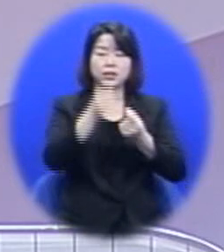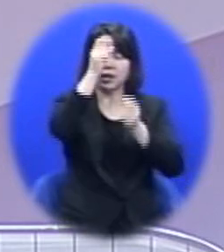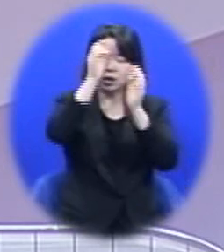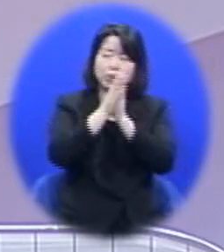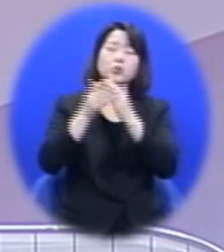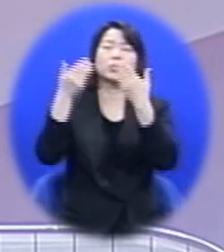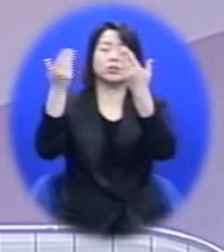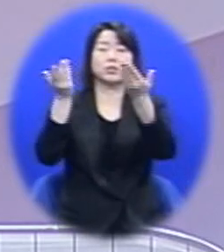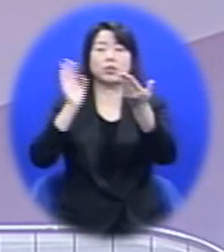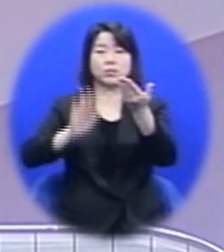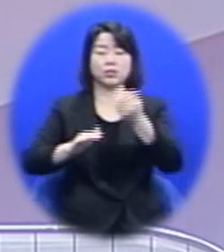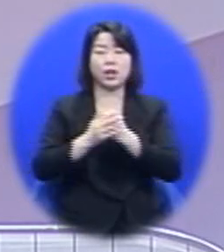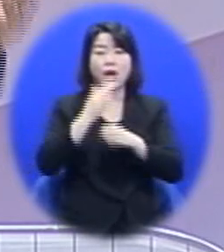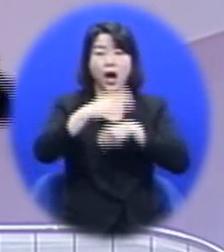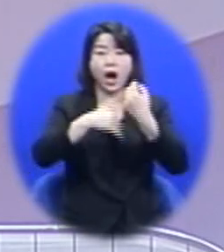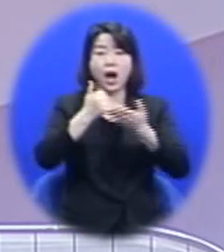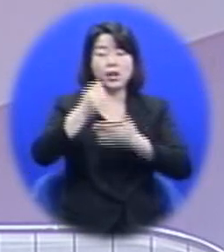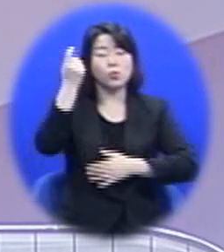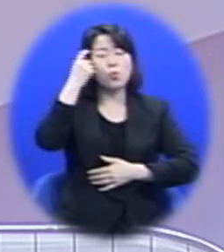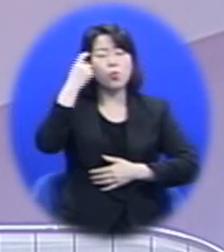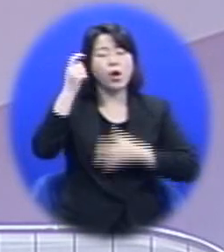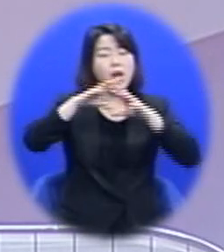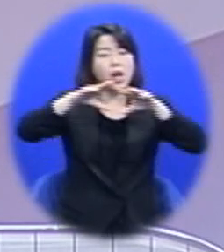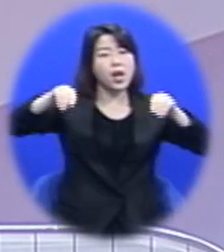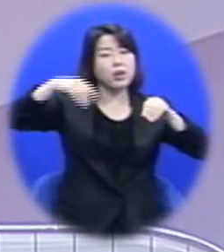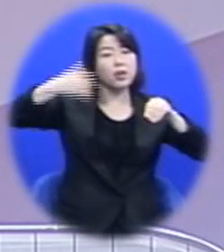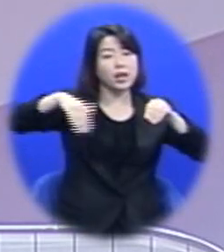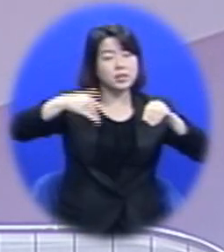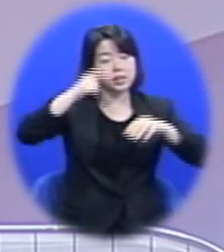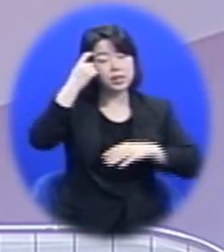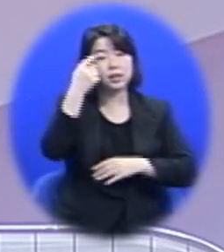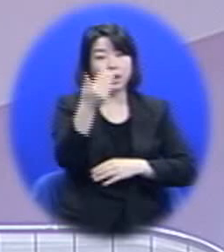기도했는데 하나님이 왜 그렇게 해결해 주시지 않으시나요?